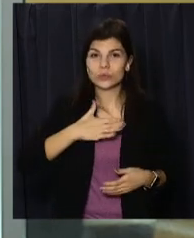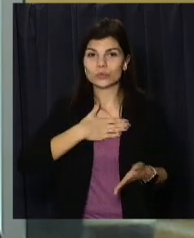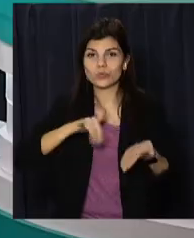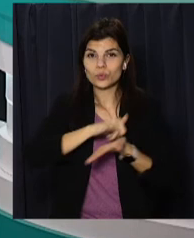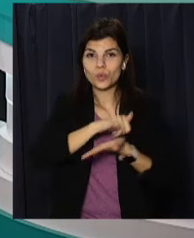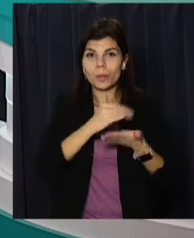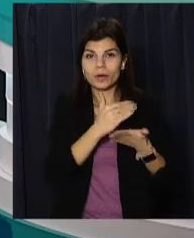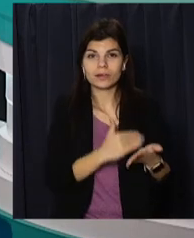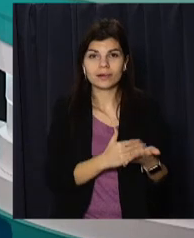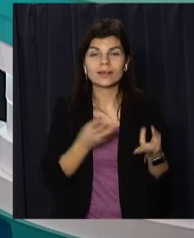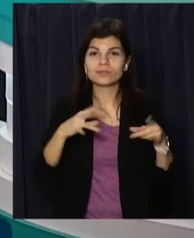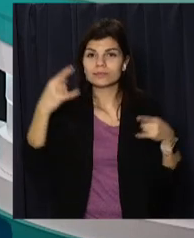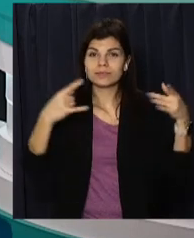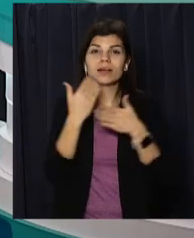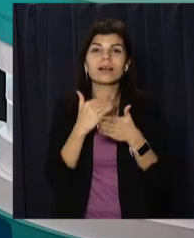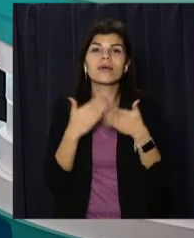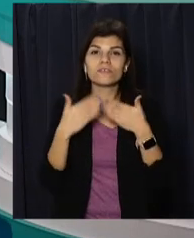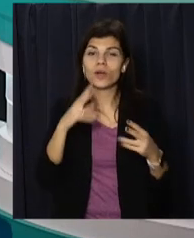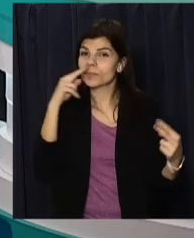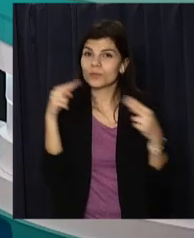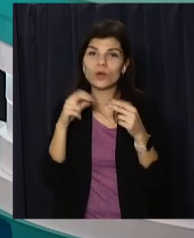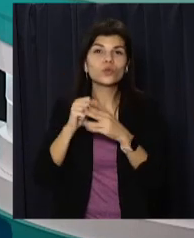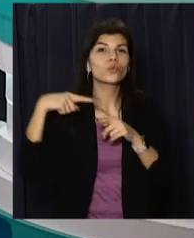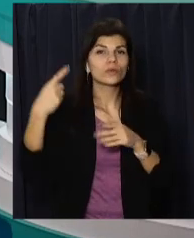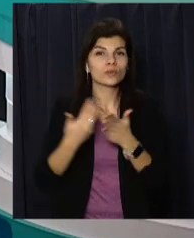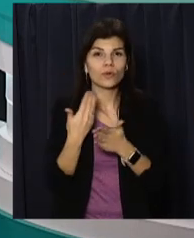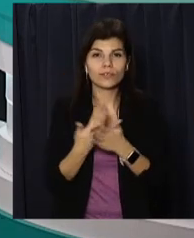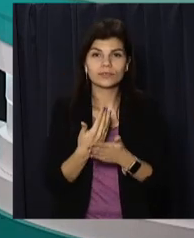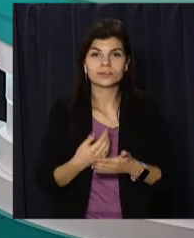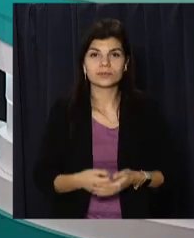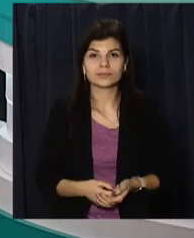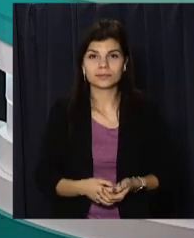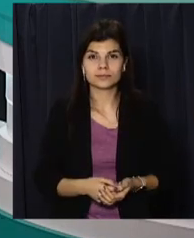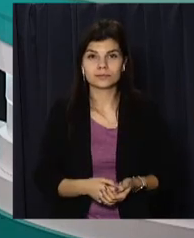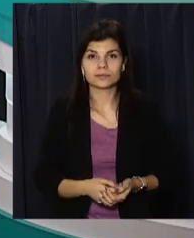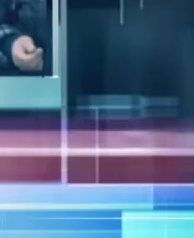на YouTube-каналі. Залишайтесь відкритим. Побачимось у наступному випуску новин.